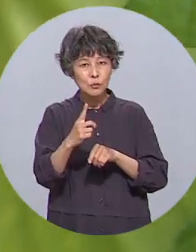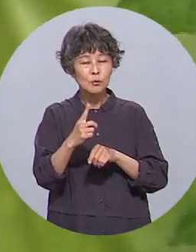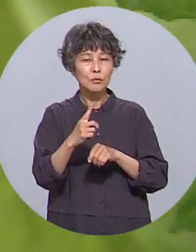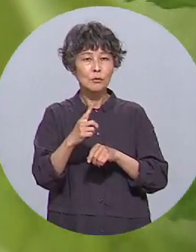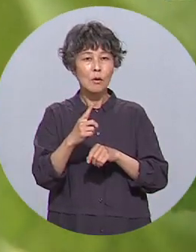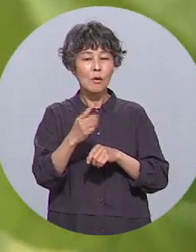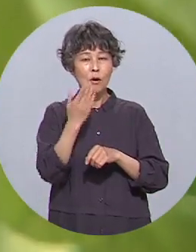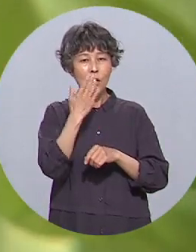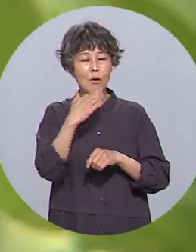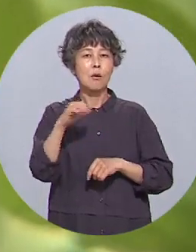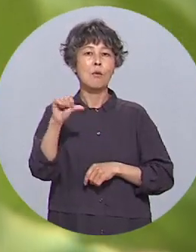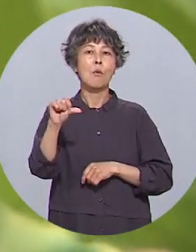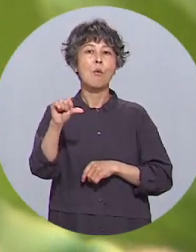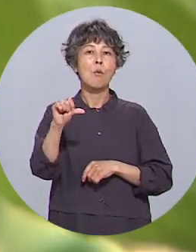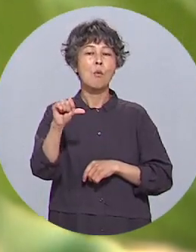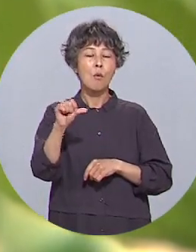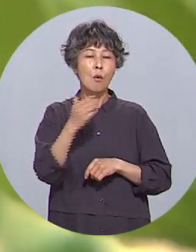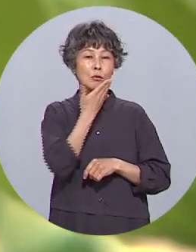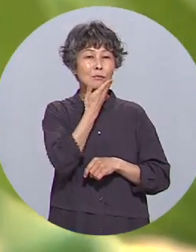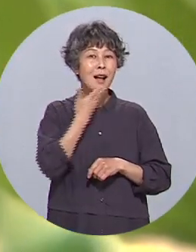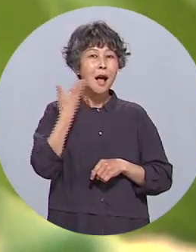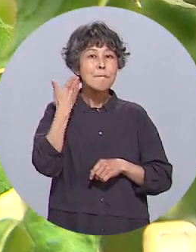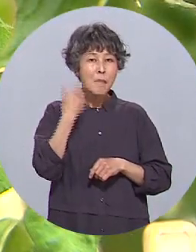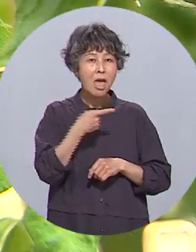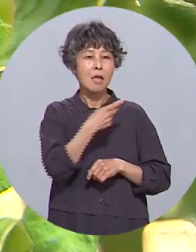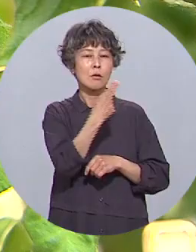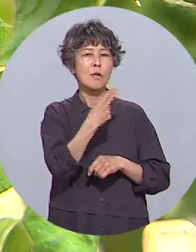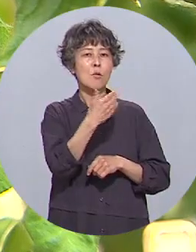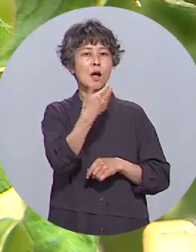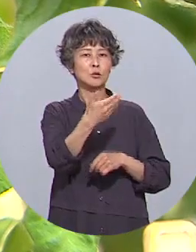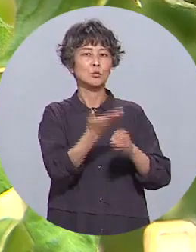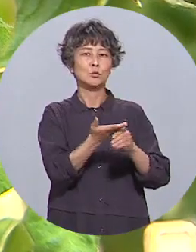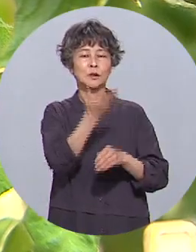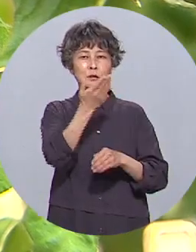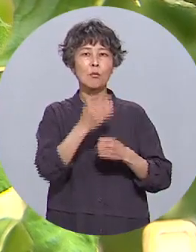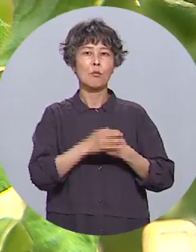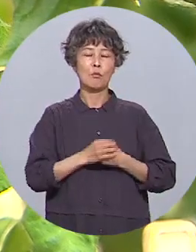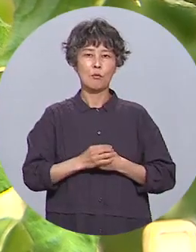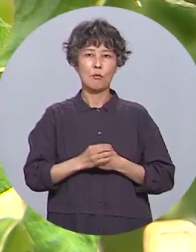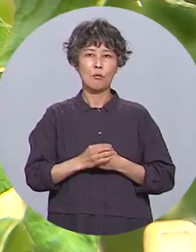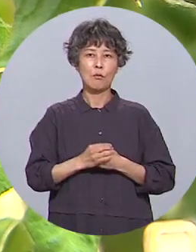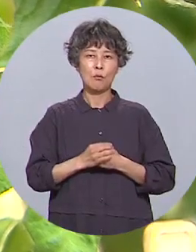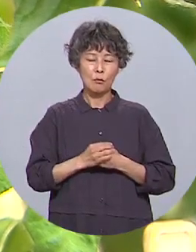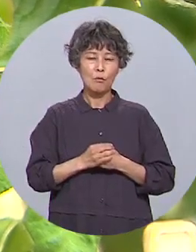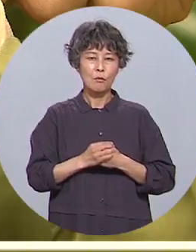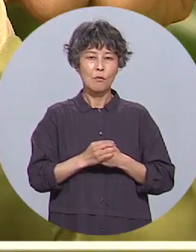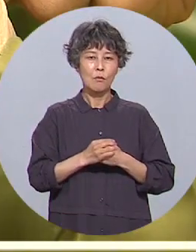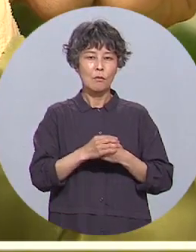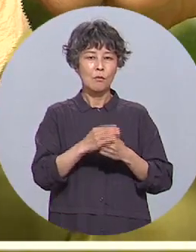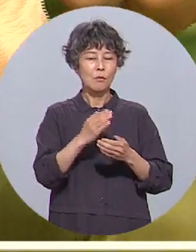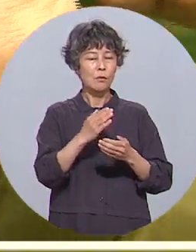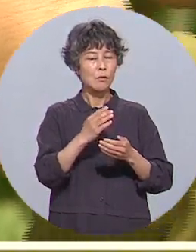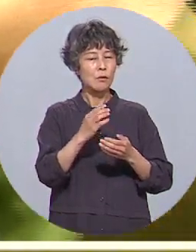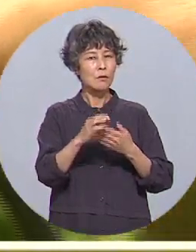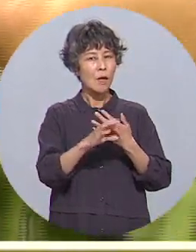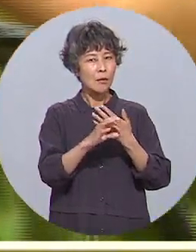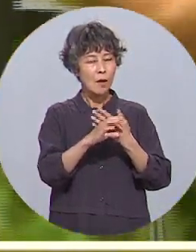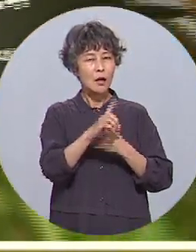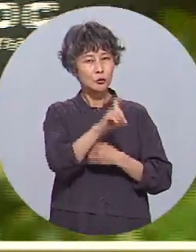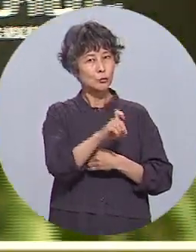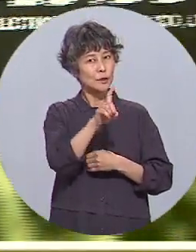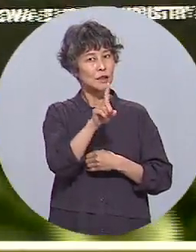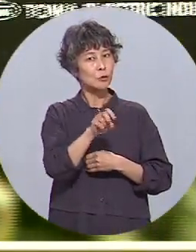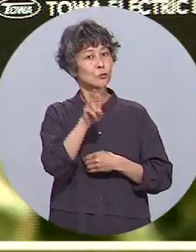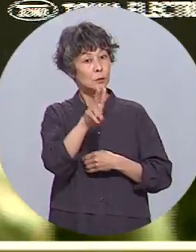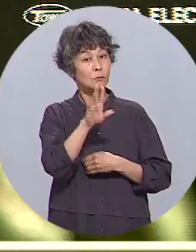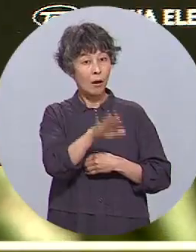トは5度ぐらいなんですけど、馬かんべいの方はですね9度以上になってます。 で中にはですね、あの11度、12度っていうの